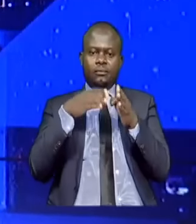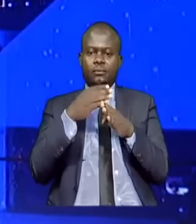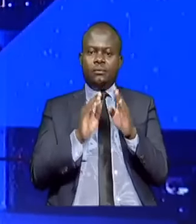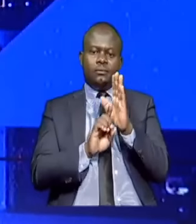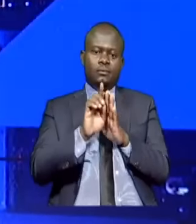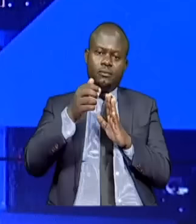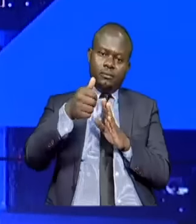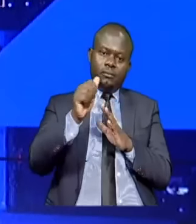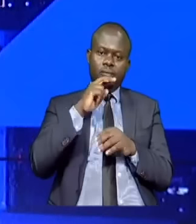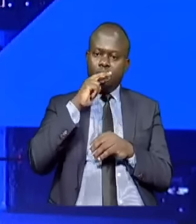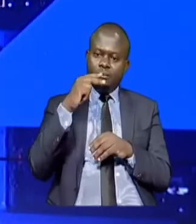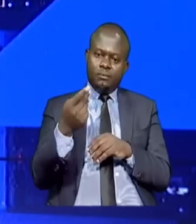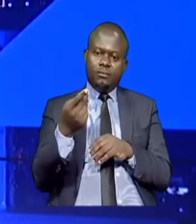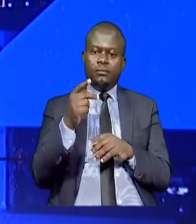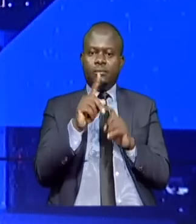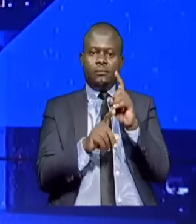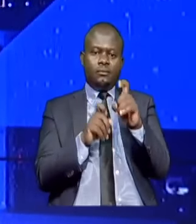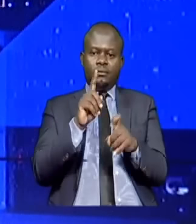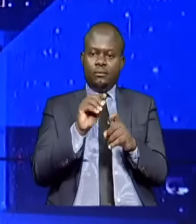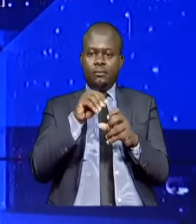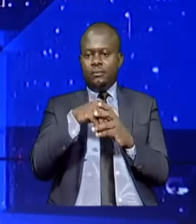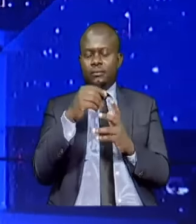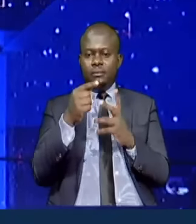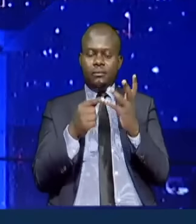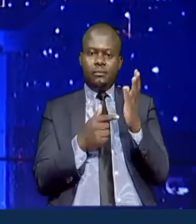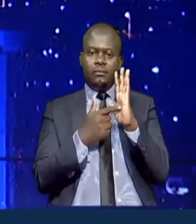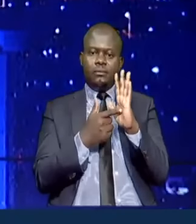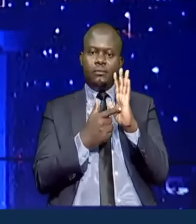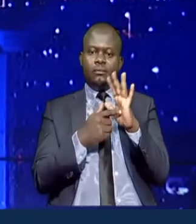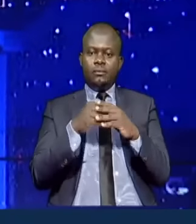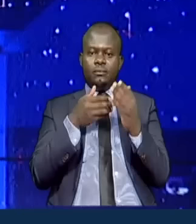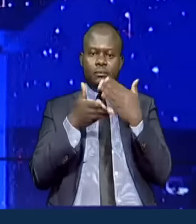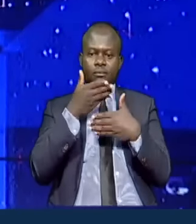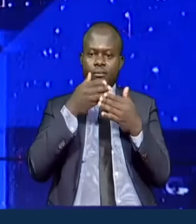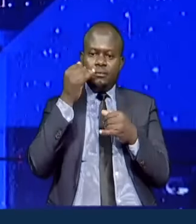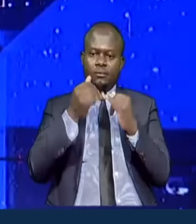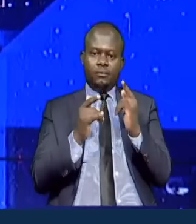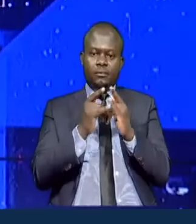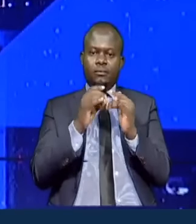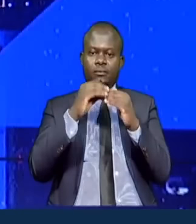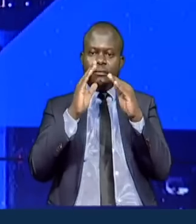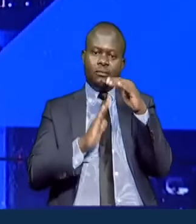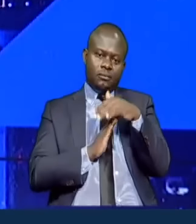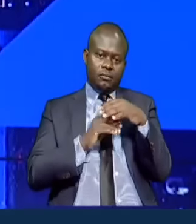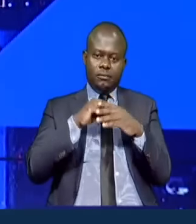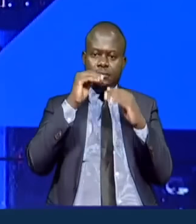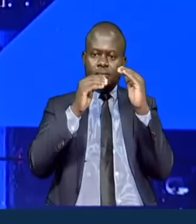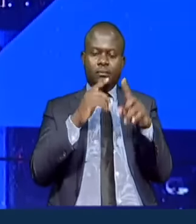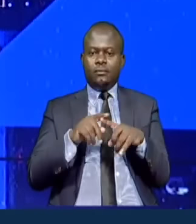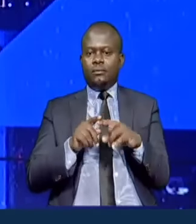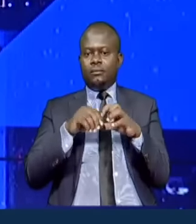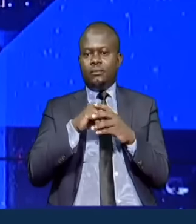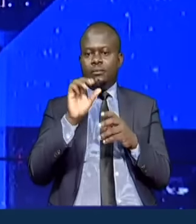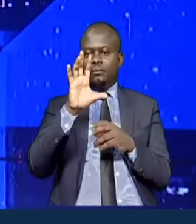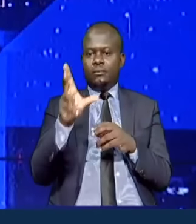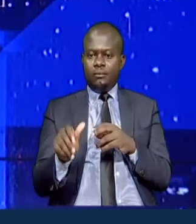iterambere ryawo ku bisubizo by'ibibazo biwugarije ibirori bigarutseho mu kiganiro cyasozaga inama y'abayobozi bakuru mu nzego zitandukanye kuri uyu mugabane